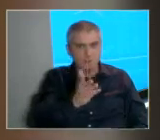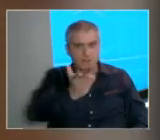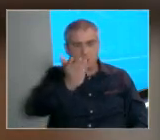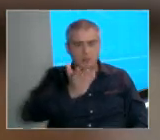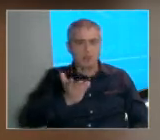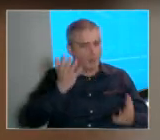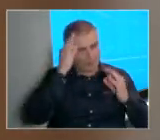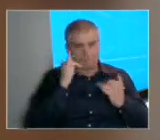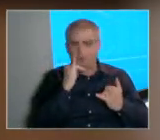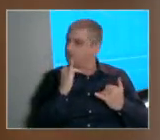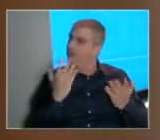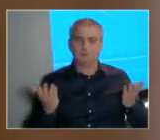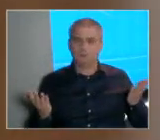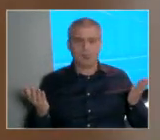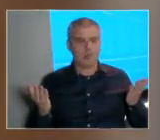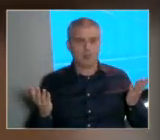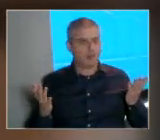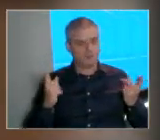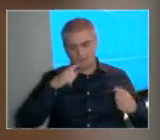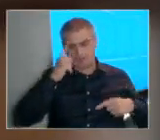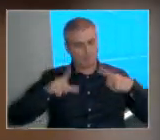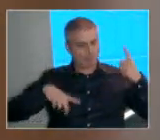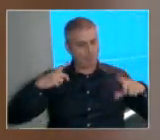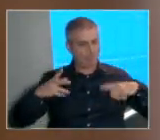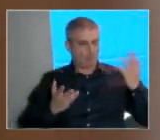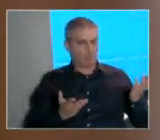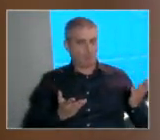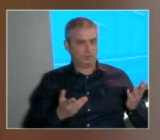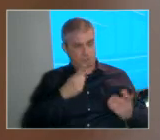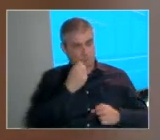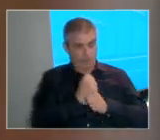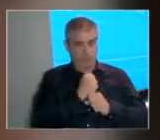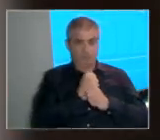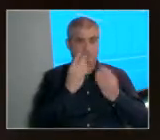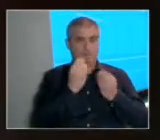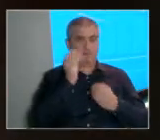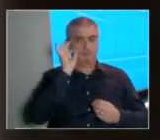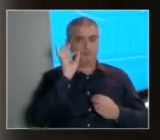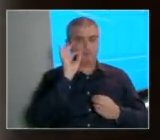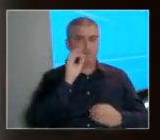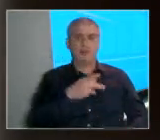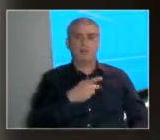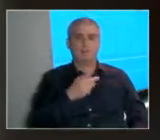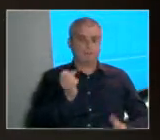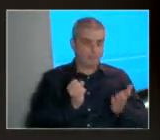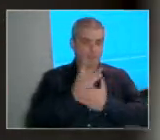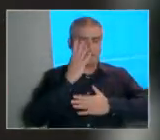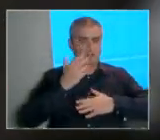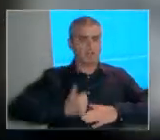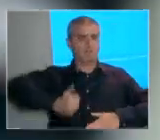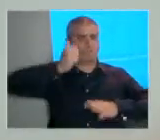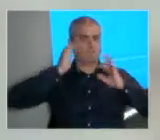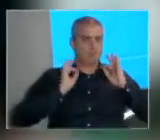הכבוד לך, איזה יהירות. הוא עושה דברים כדי להדיח מנהיג